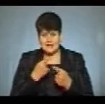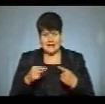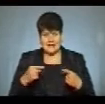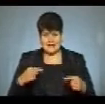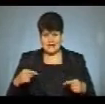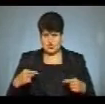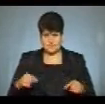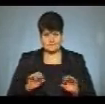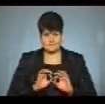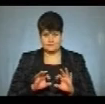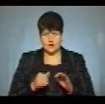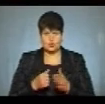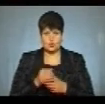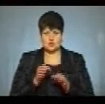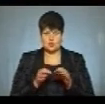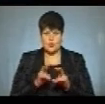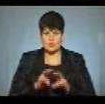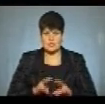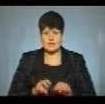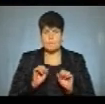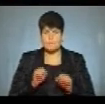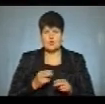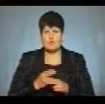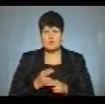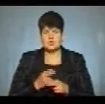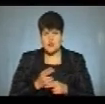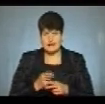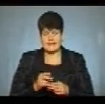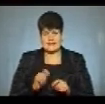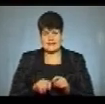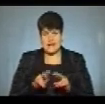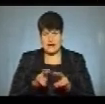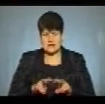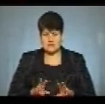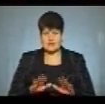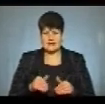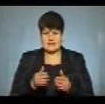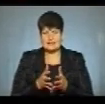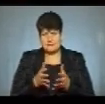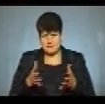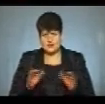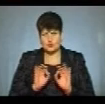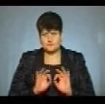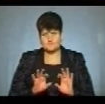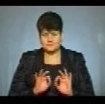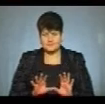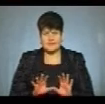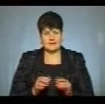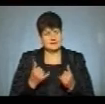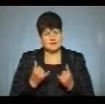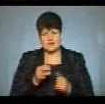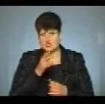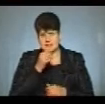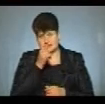відомостей досудового розслідування може зашкодити слідству, а тому надати більш розлогі коментарі на даний час